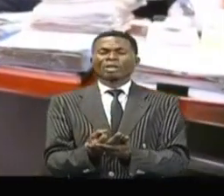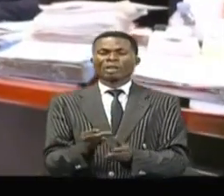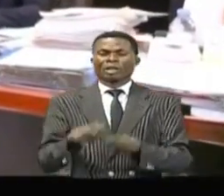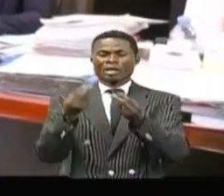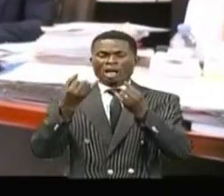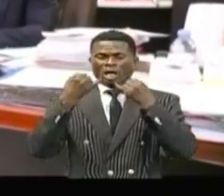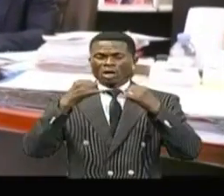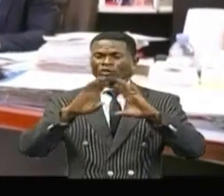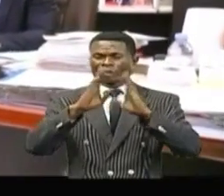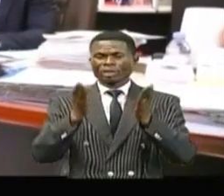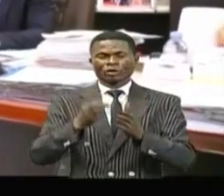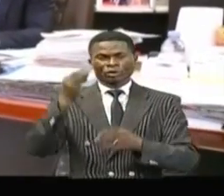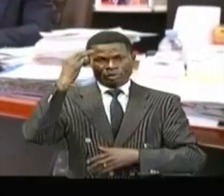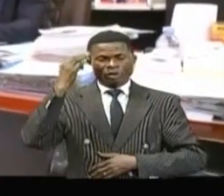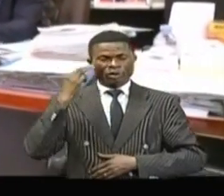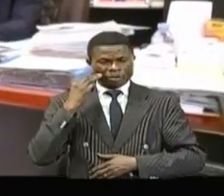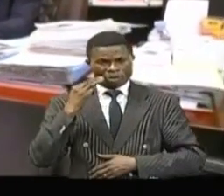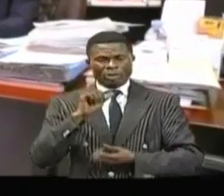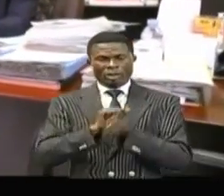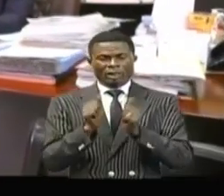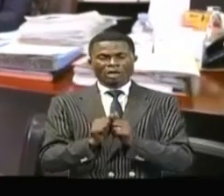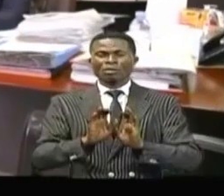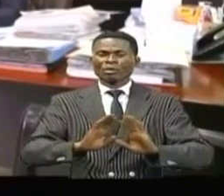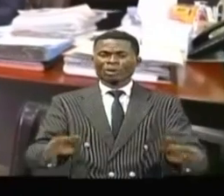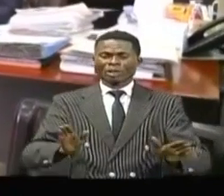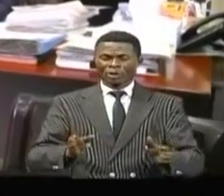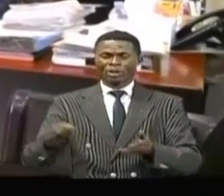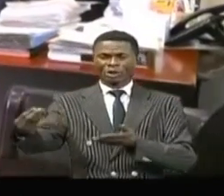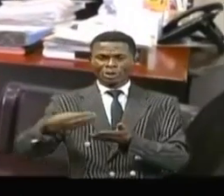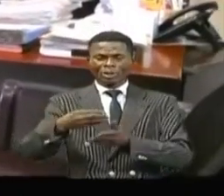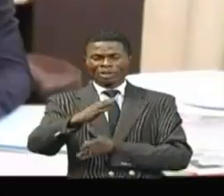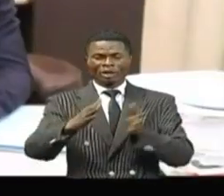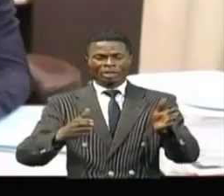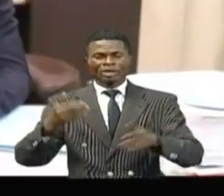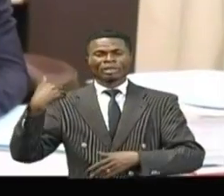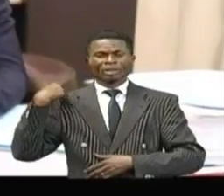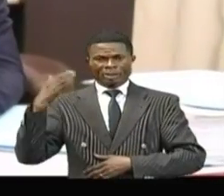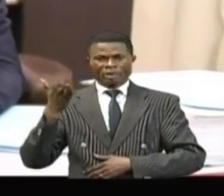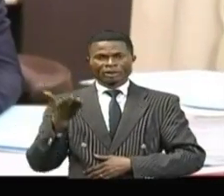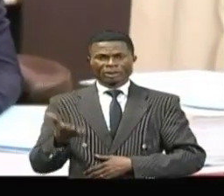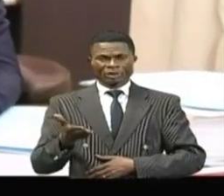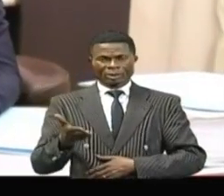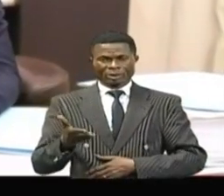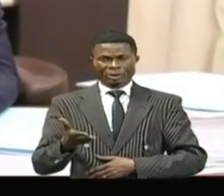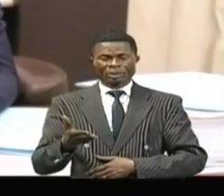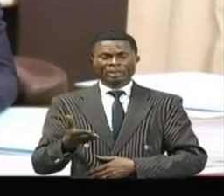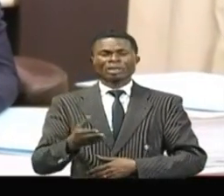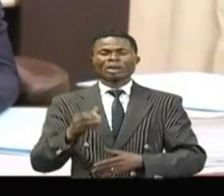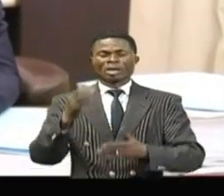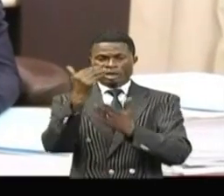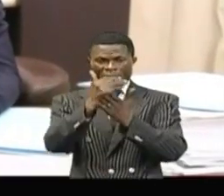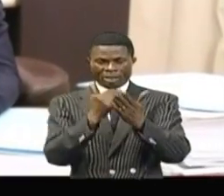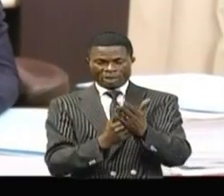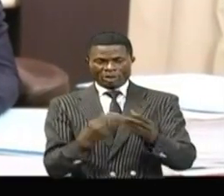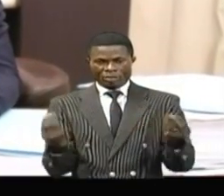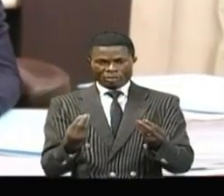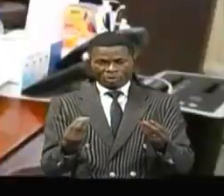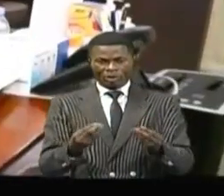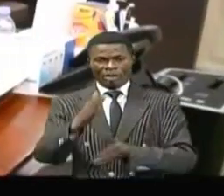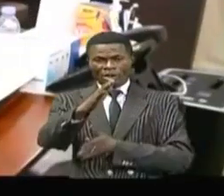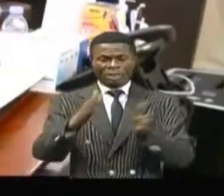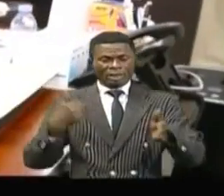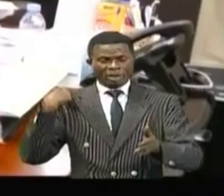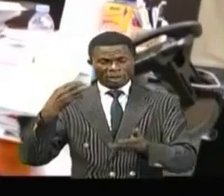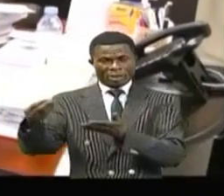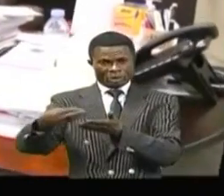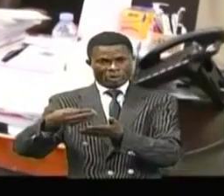le Conseil de l'État performant de mobilisation des recettes publiques. Cela s'illustre par le fait que les recettes